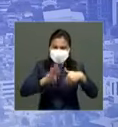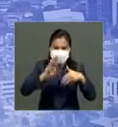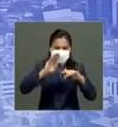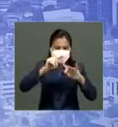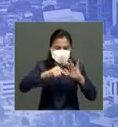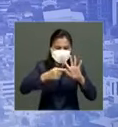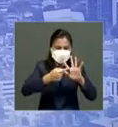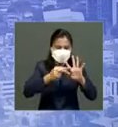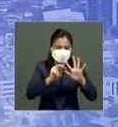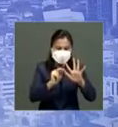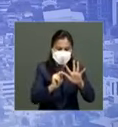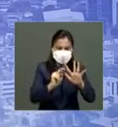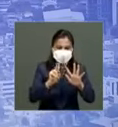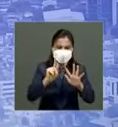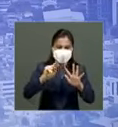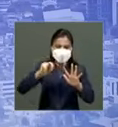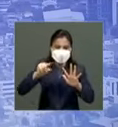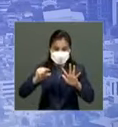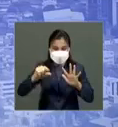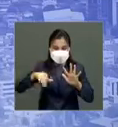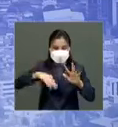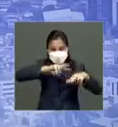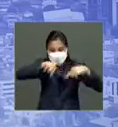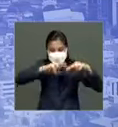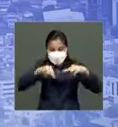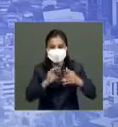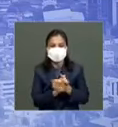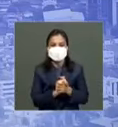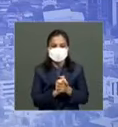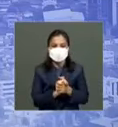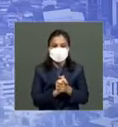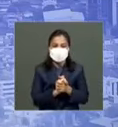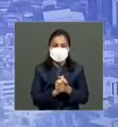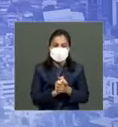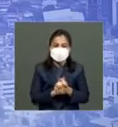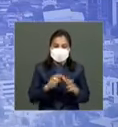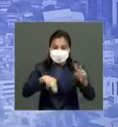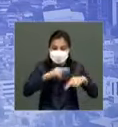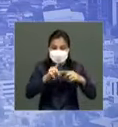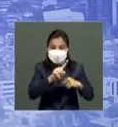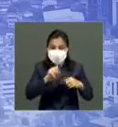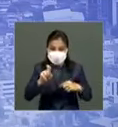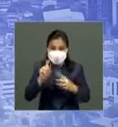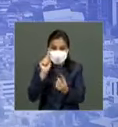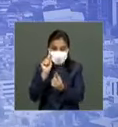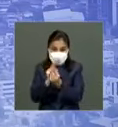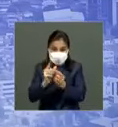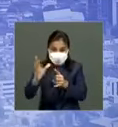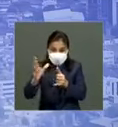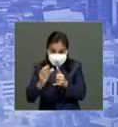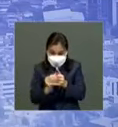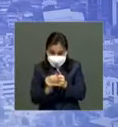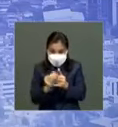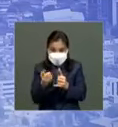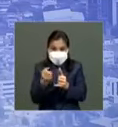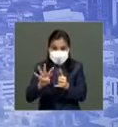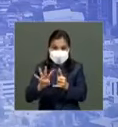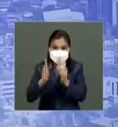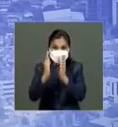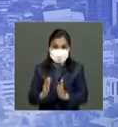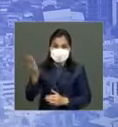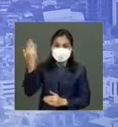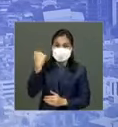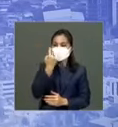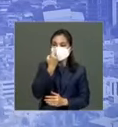100คนเนี่ยมีพบเชื้อ74คนนะครับแล้วก็ไปสวบเมื่อวานก่อนเนี่ยนะ